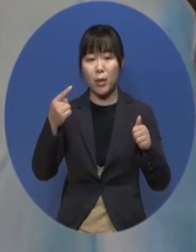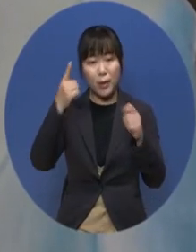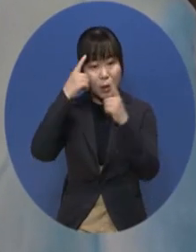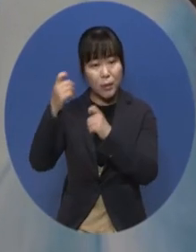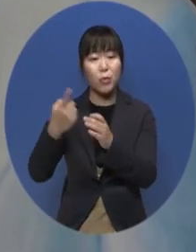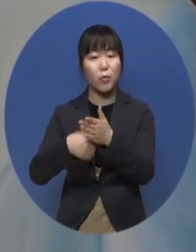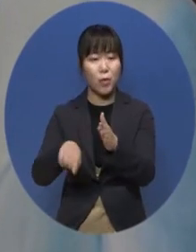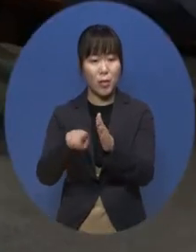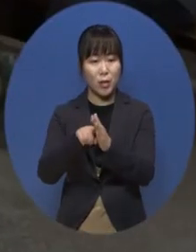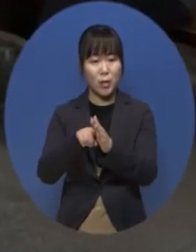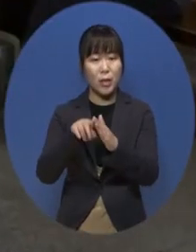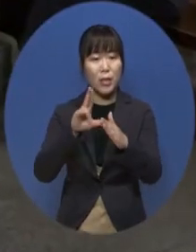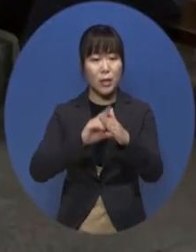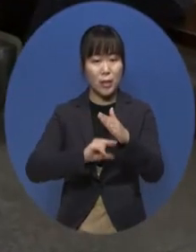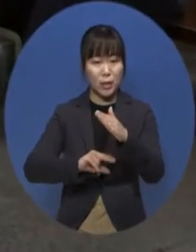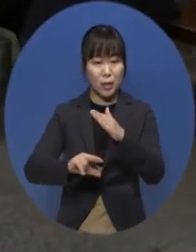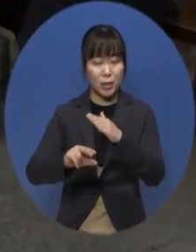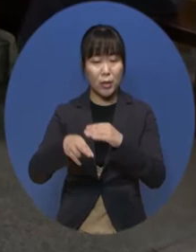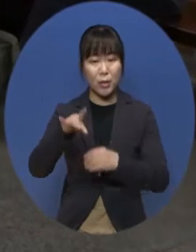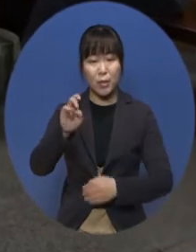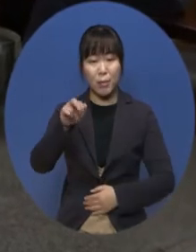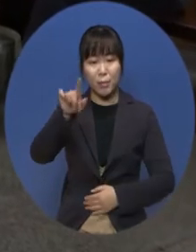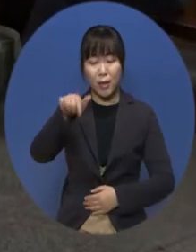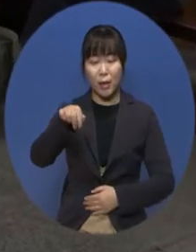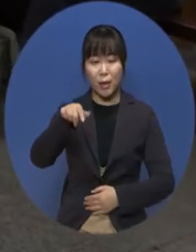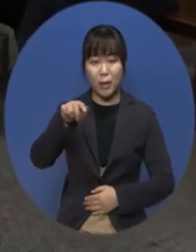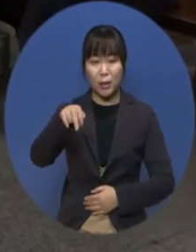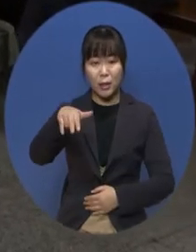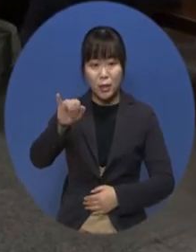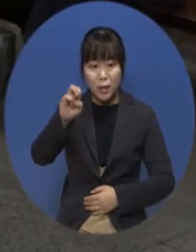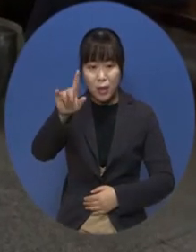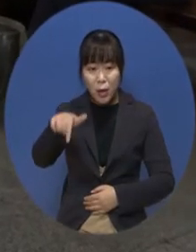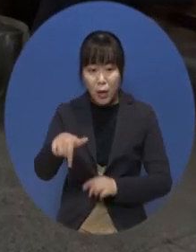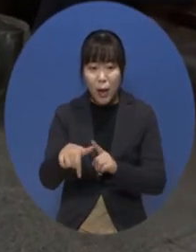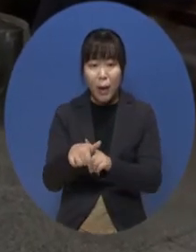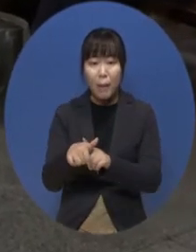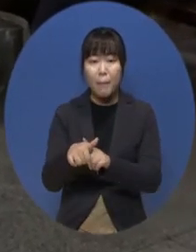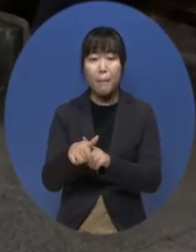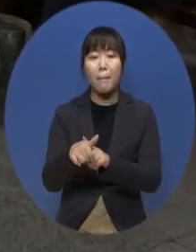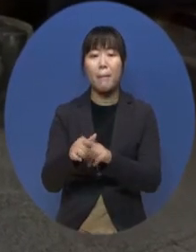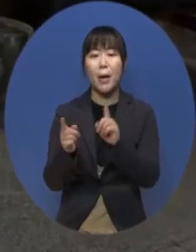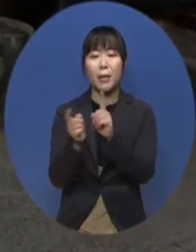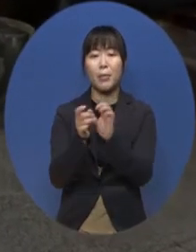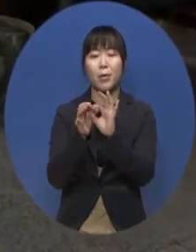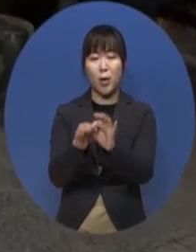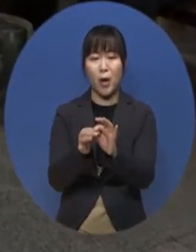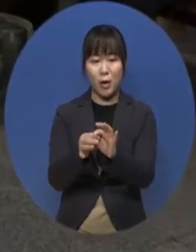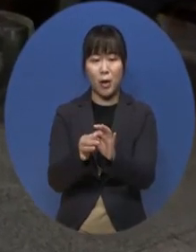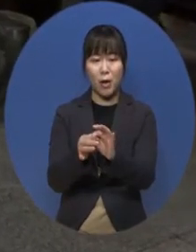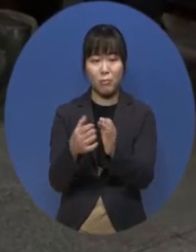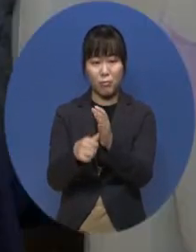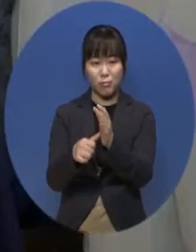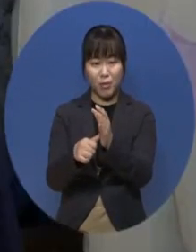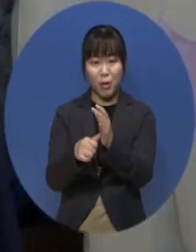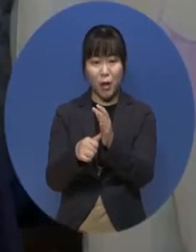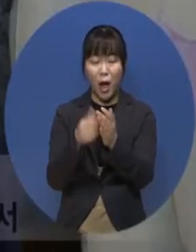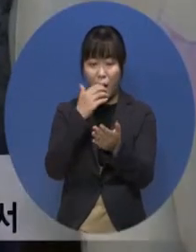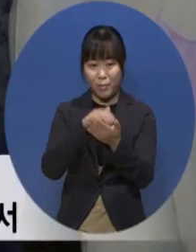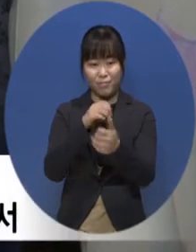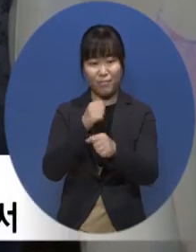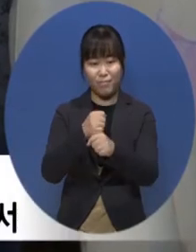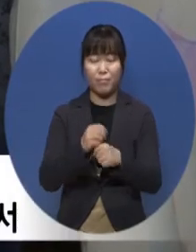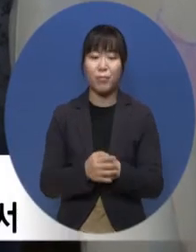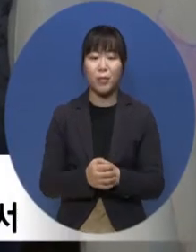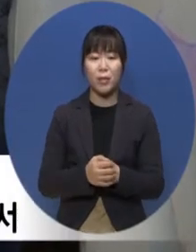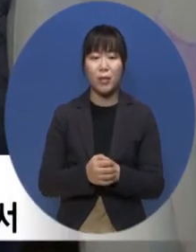위해 지하철 삼각지역에 가수 배우 만남의 조형물 조성 사업비를 지원했습니다.